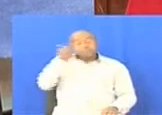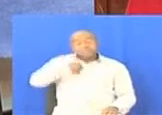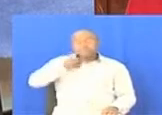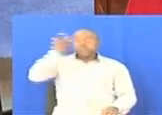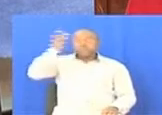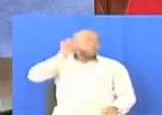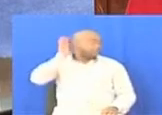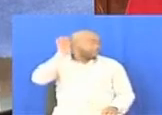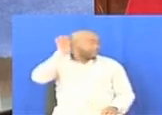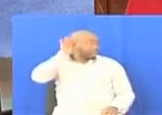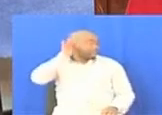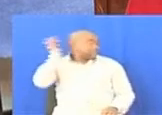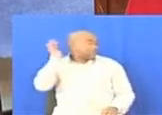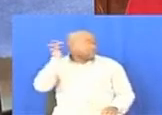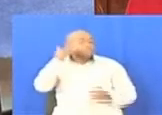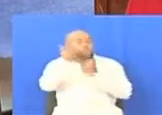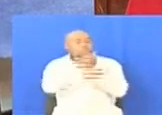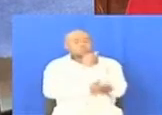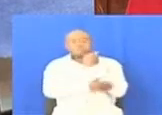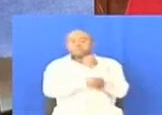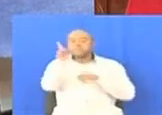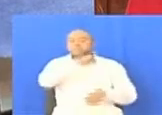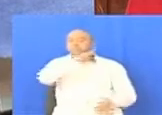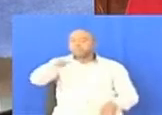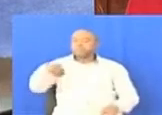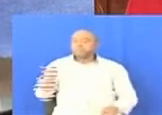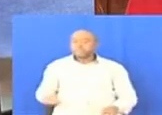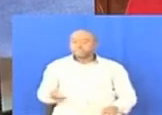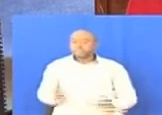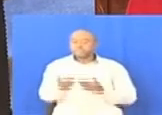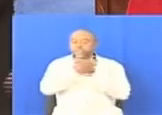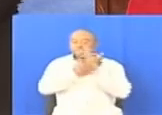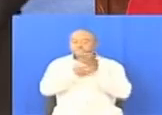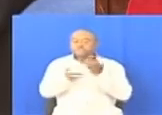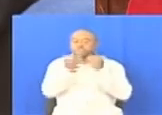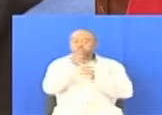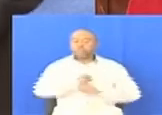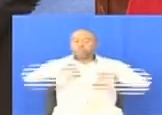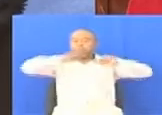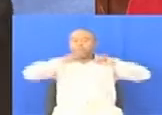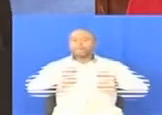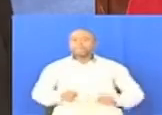toka mbinguni na kuwasamehe dhambi yao na kuiponya nchi yao."